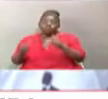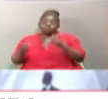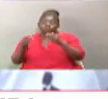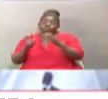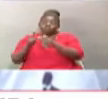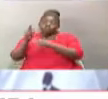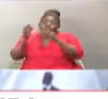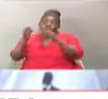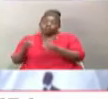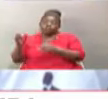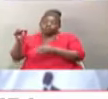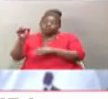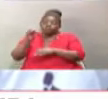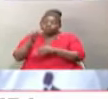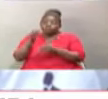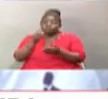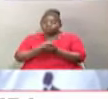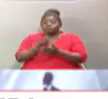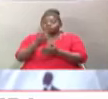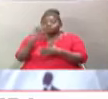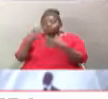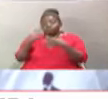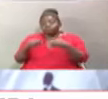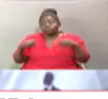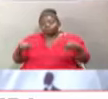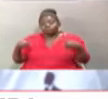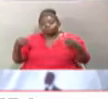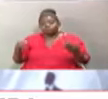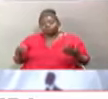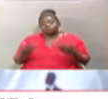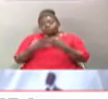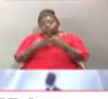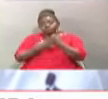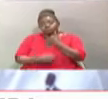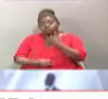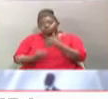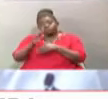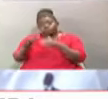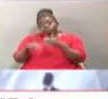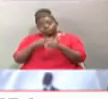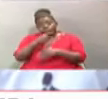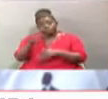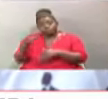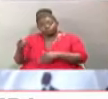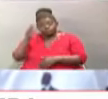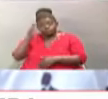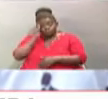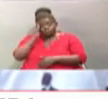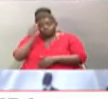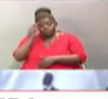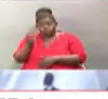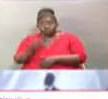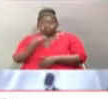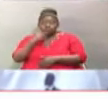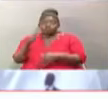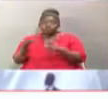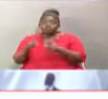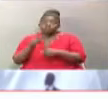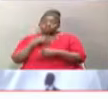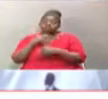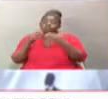nga yeekanamye. Tugenda mu Christmas mu mbeera ey'obwavu mwena bwe mmanyi. Era mu ddoboozi lye limu njagala